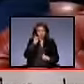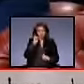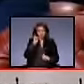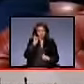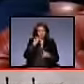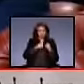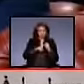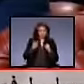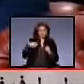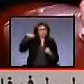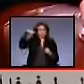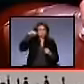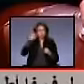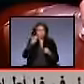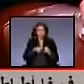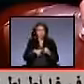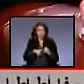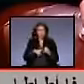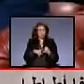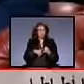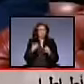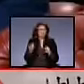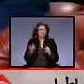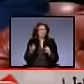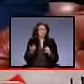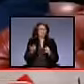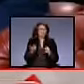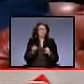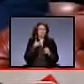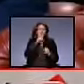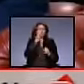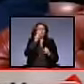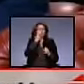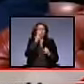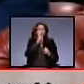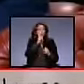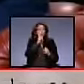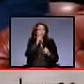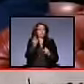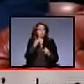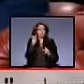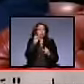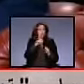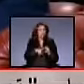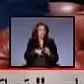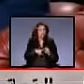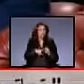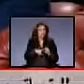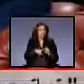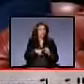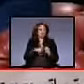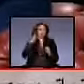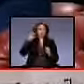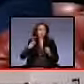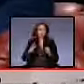لك لا المنصب والجاه والسلطه. واحد تالت يقول لك ابويا وامي. واحد رابع يقول لك